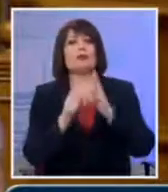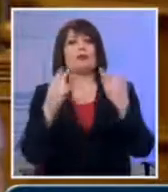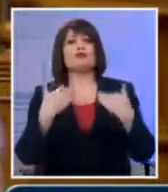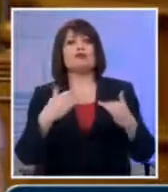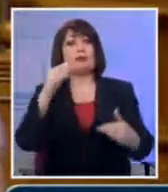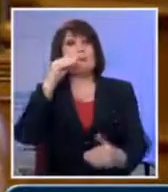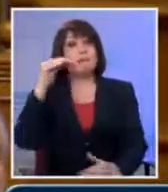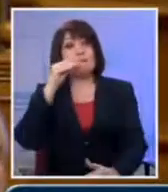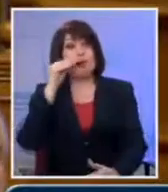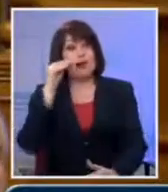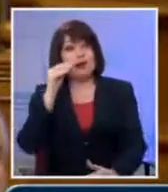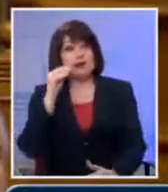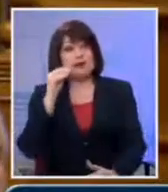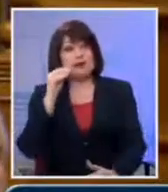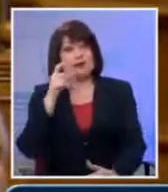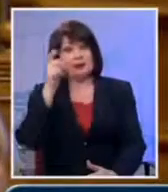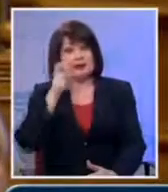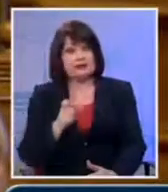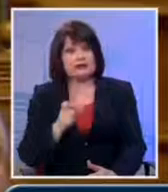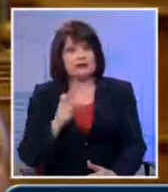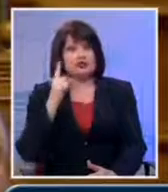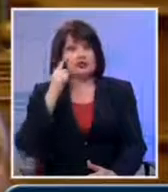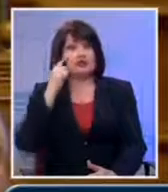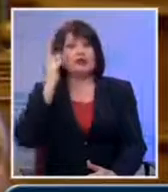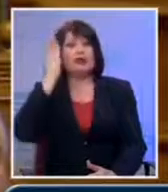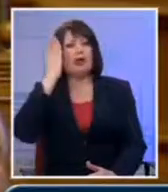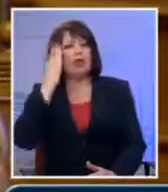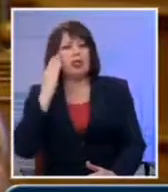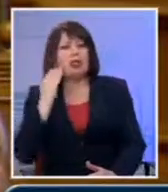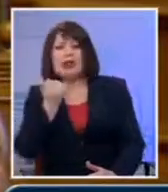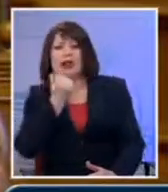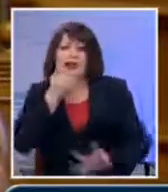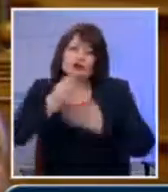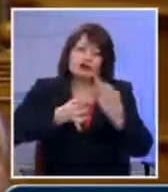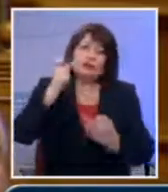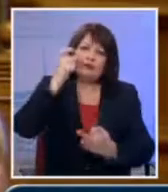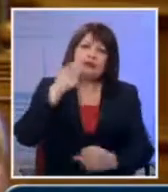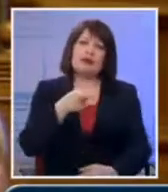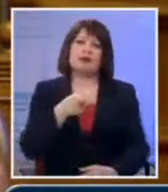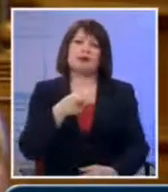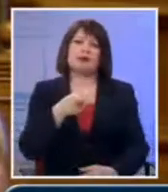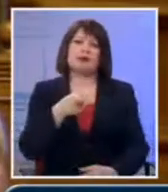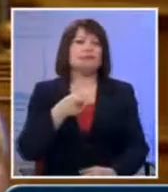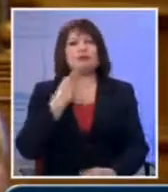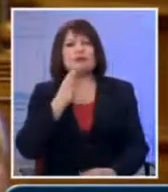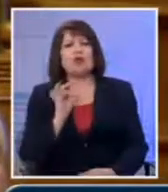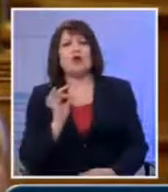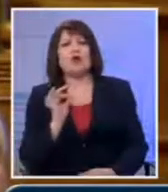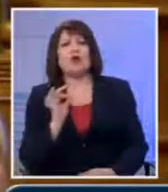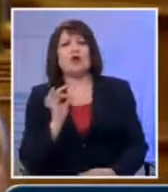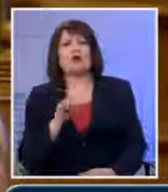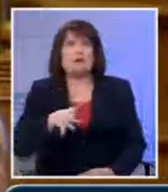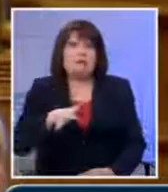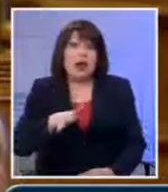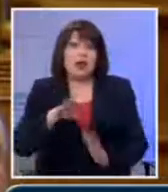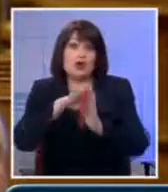Βουλής, ο οποίος φρονώ ότι παρέσυρε τον κύριο Σαμαρά. Και τον παρέσυρε διότι προφανώς